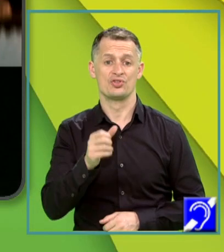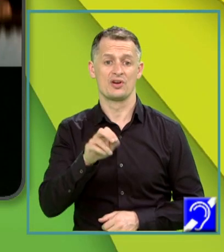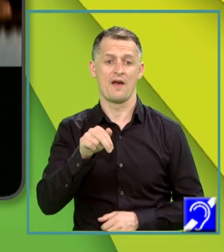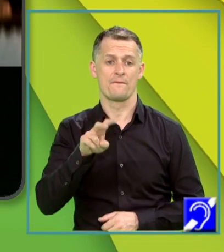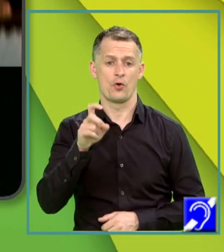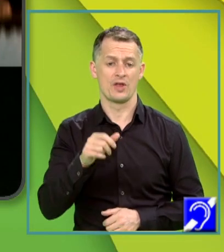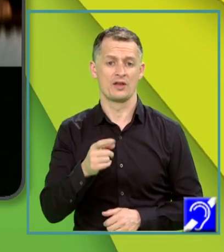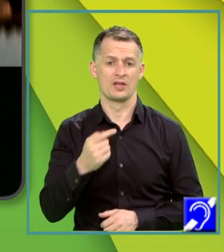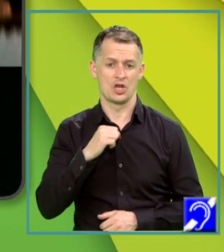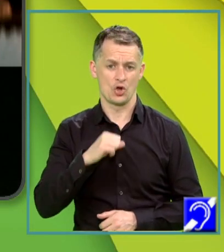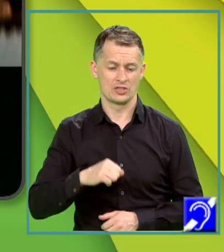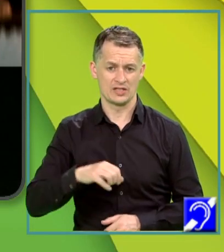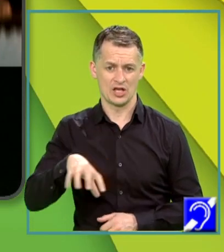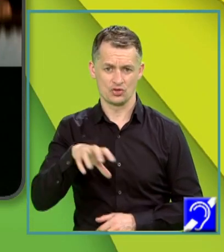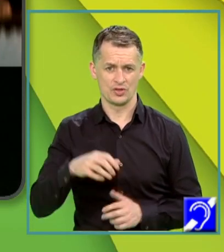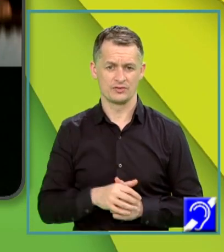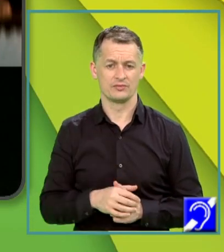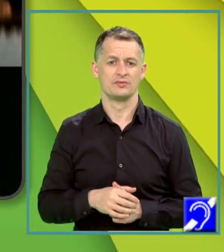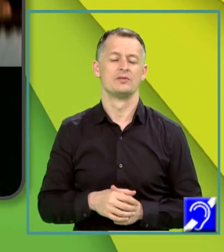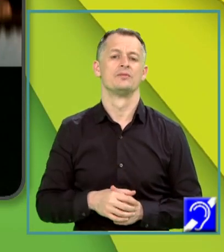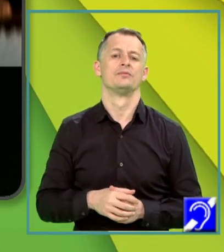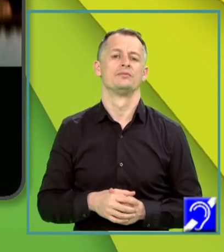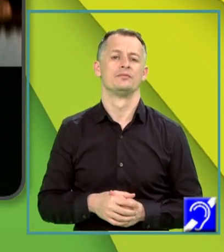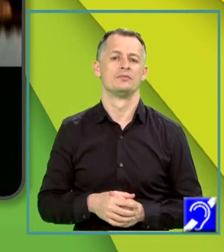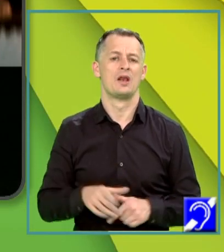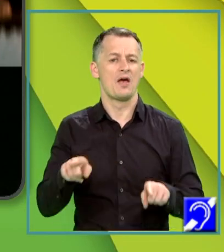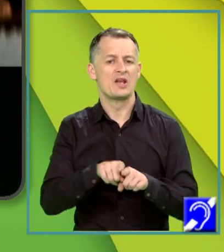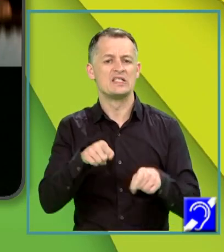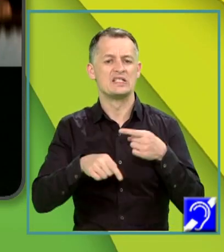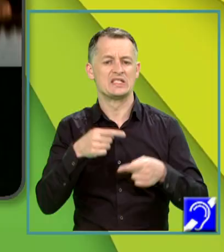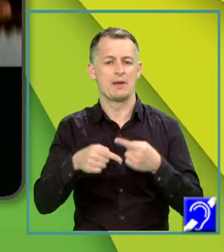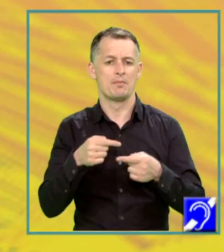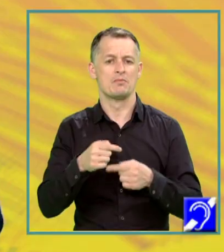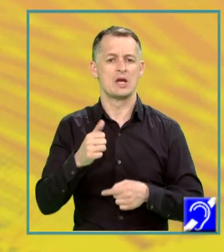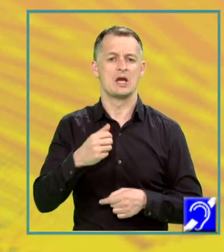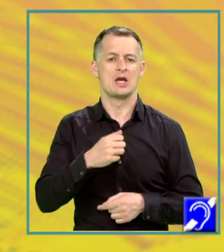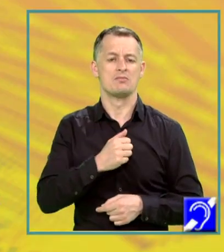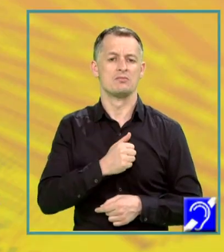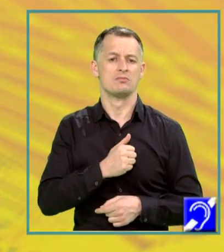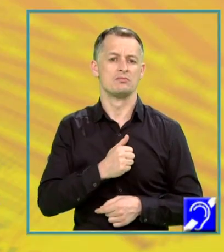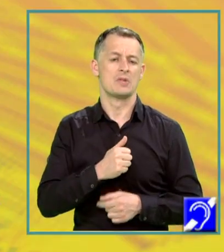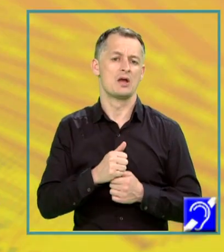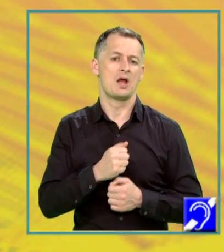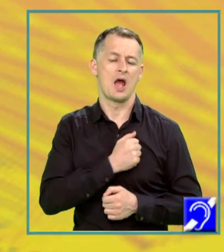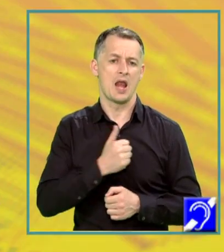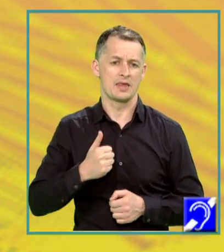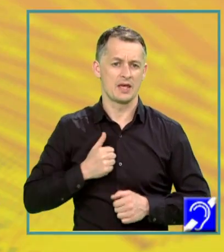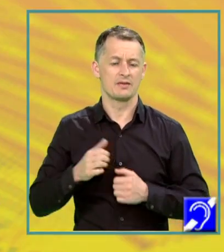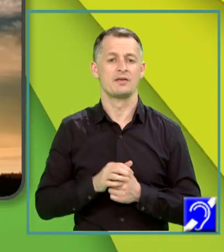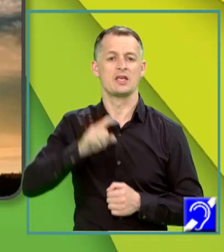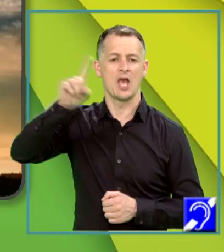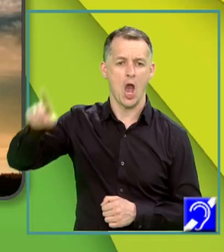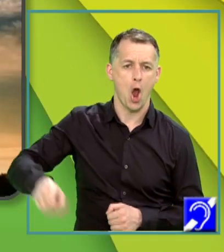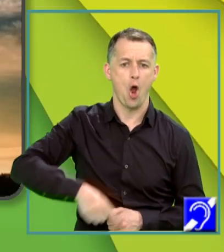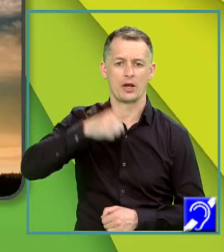atomul centrală construită pe sistem canadian mai departe centralele eoliene și solare discutăm despre cele